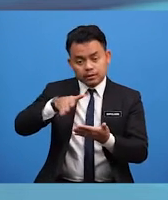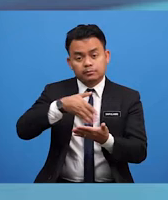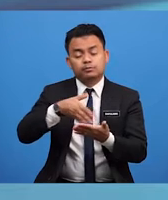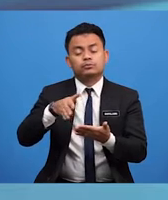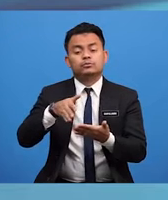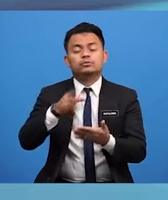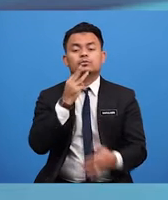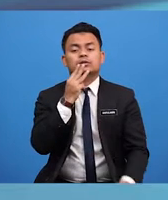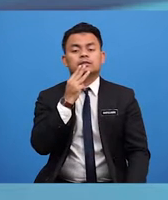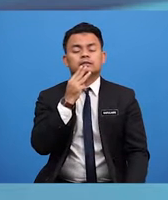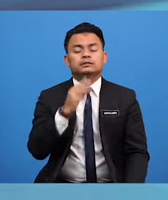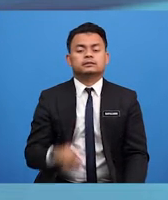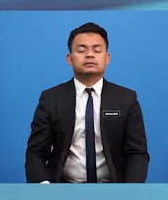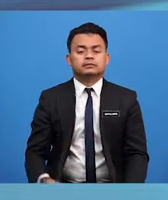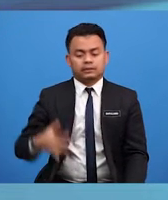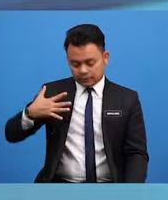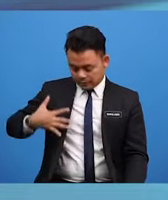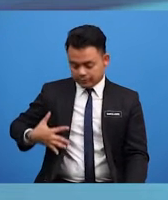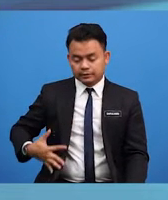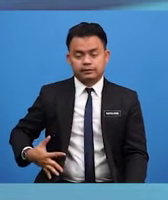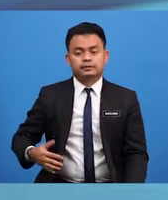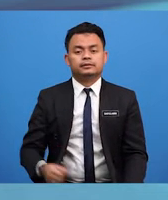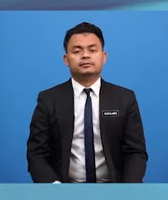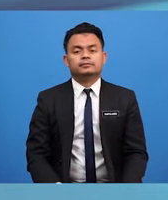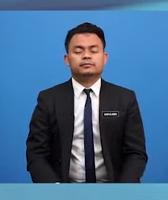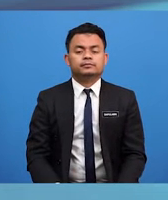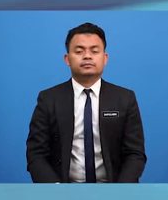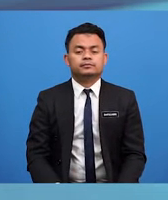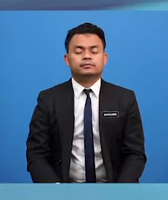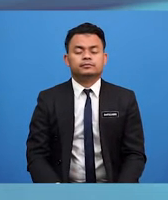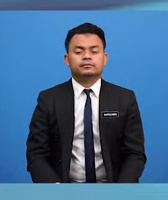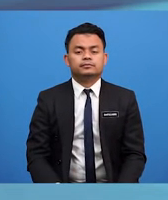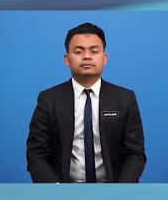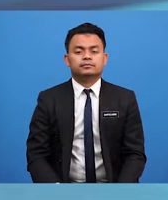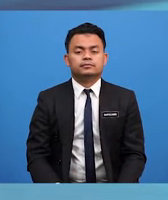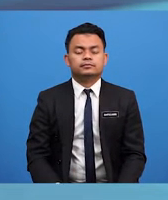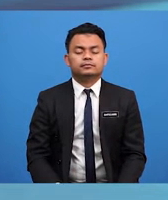pada kain.